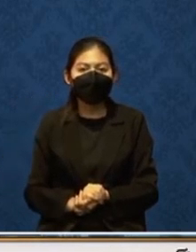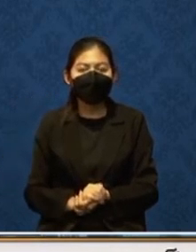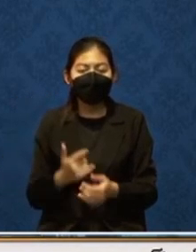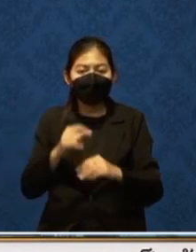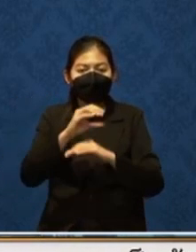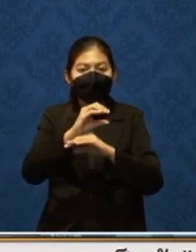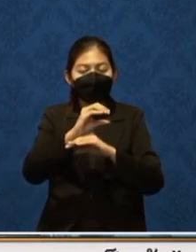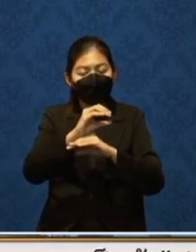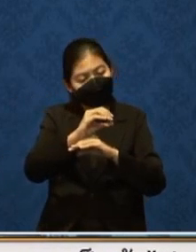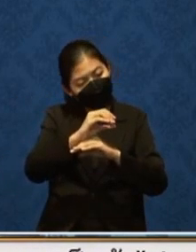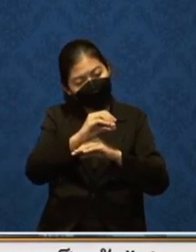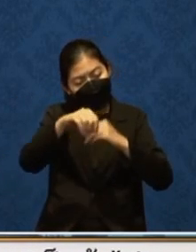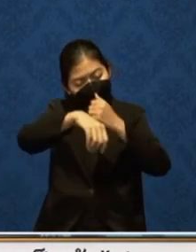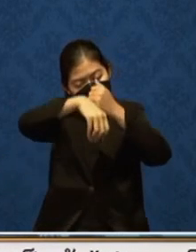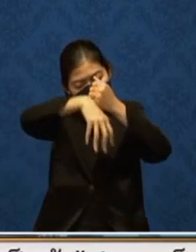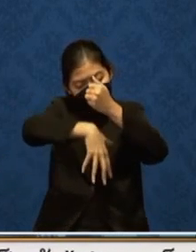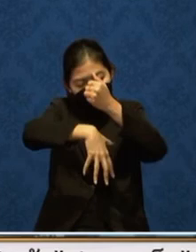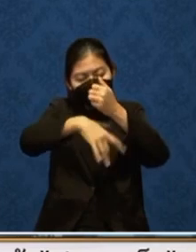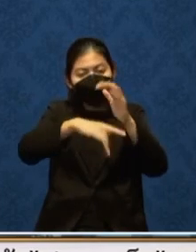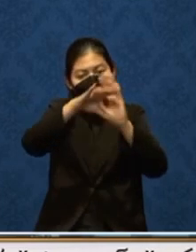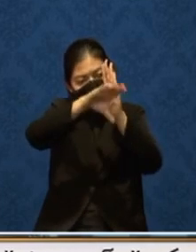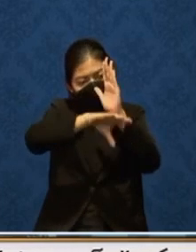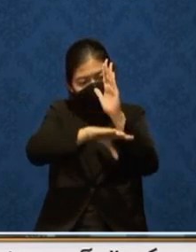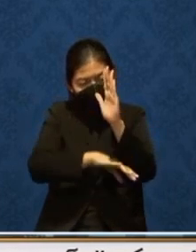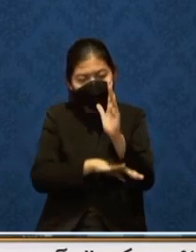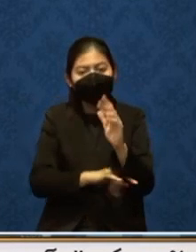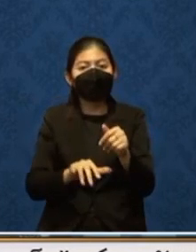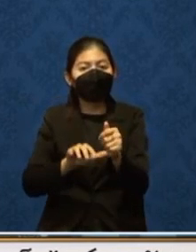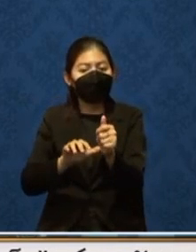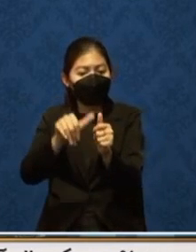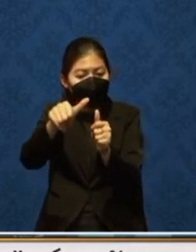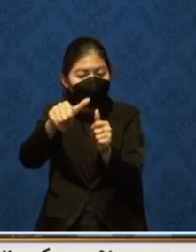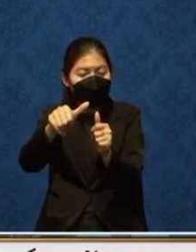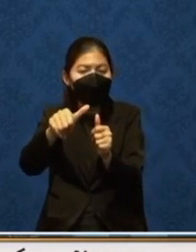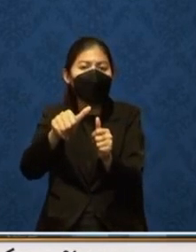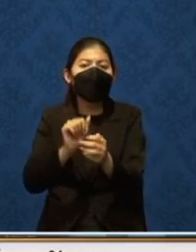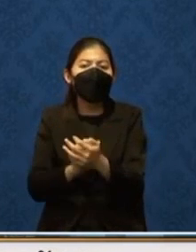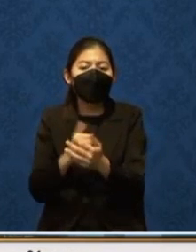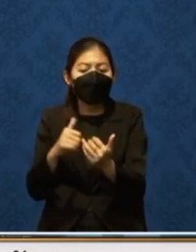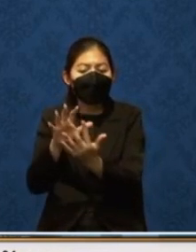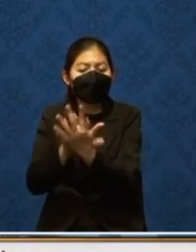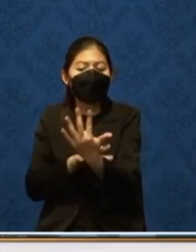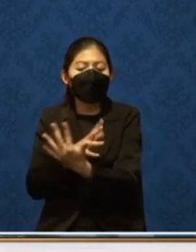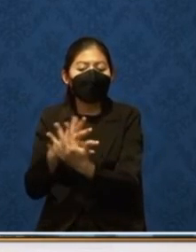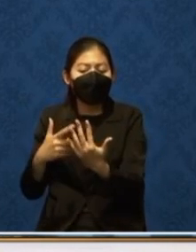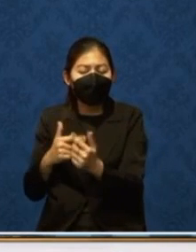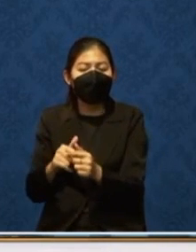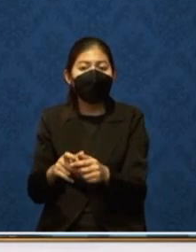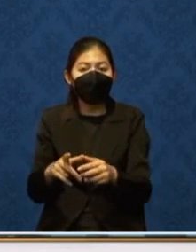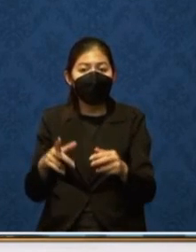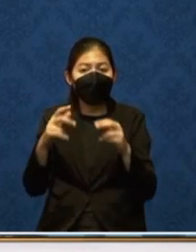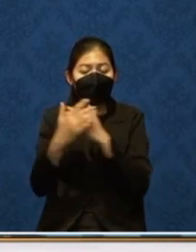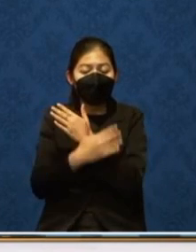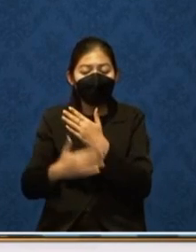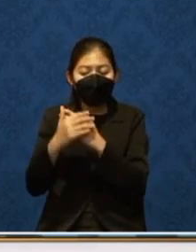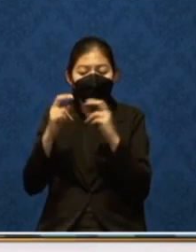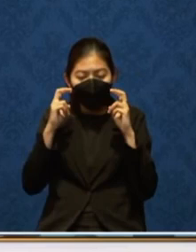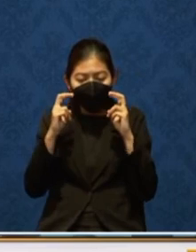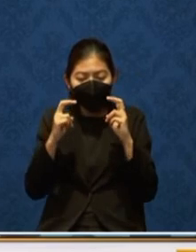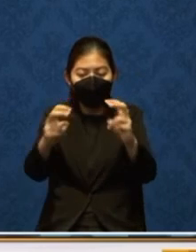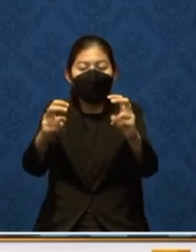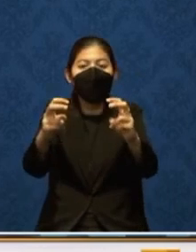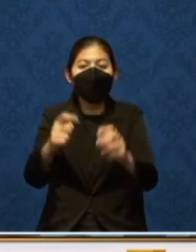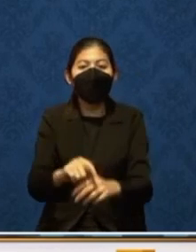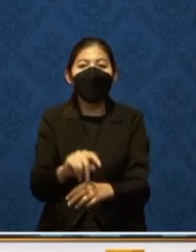งสร้างพ้นฐานขนาดใหญ่ในการคำนาคมระหว่างเมืองโดยมีแผนล่สุดนะครัจะทำรถไฟทางคู่ 6,24